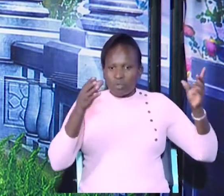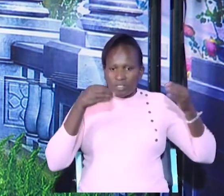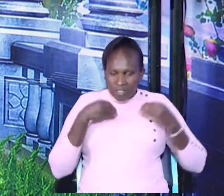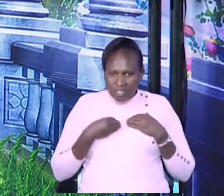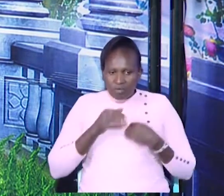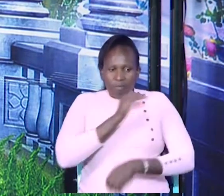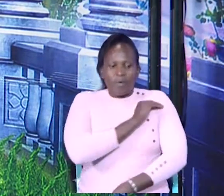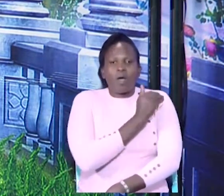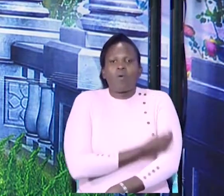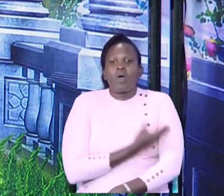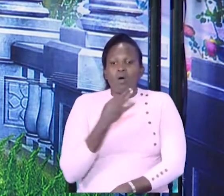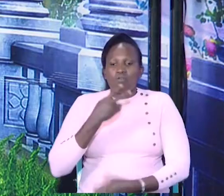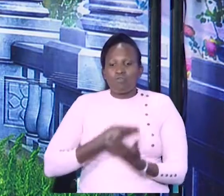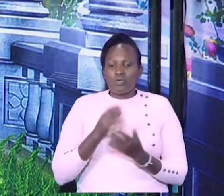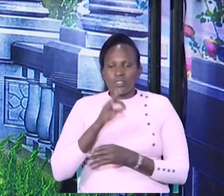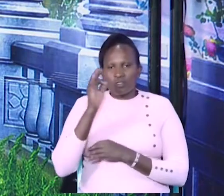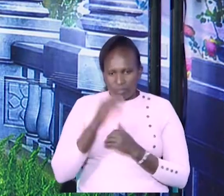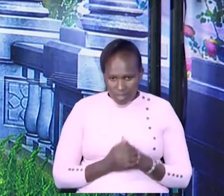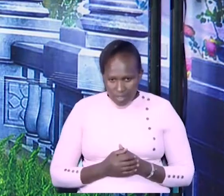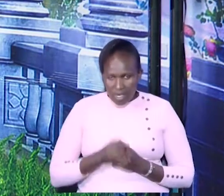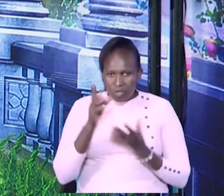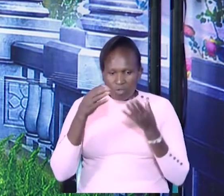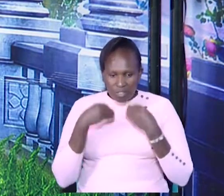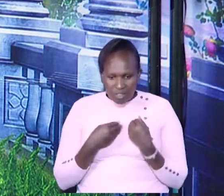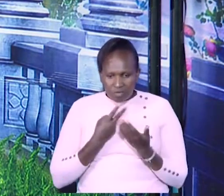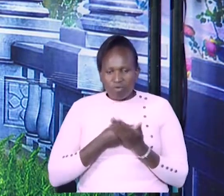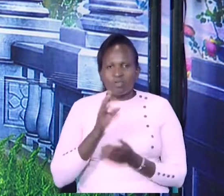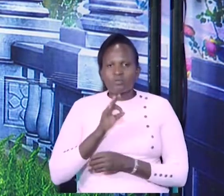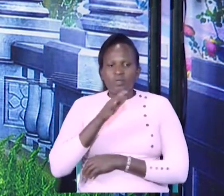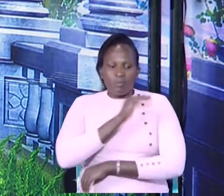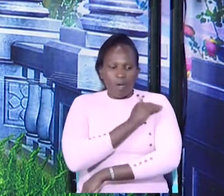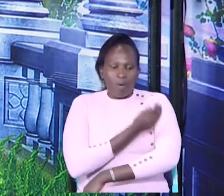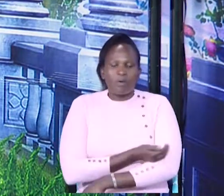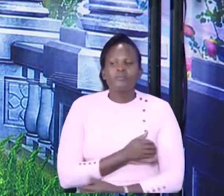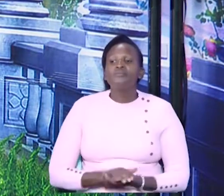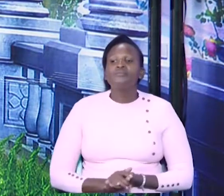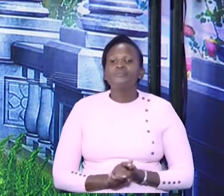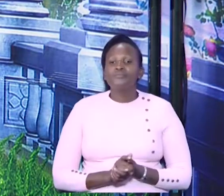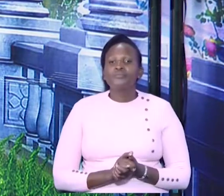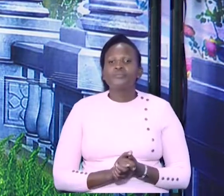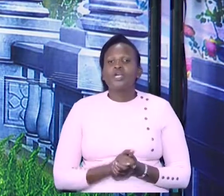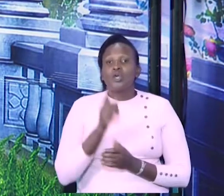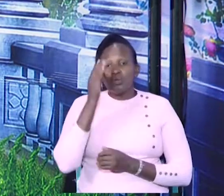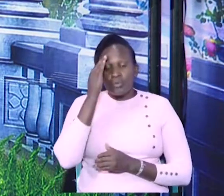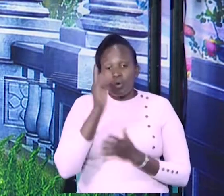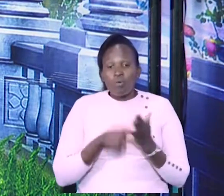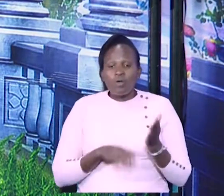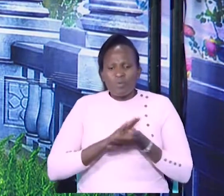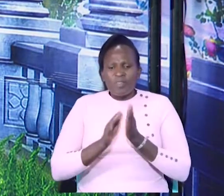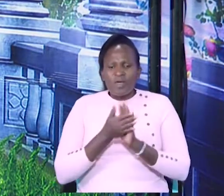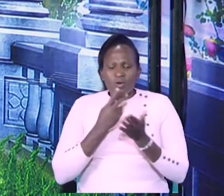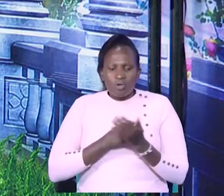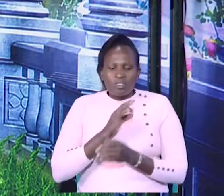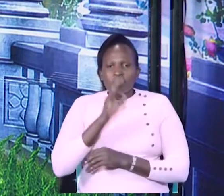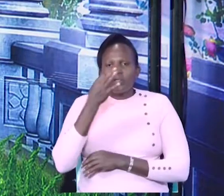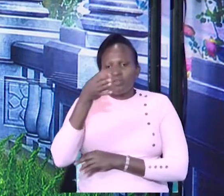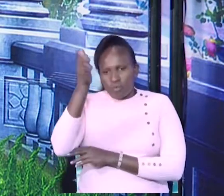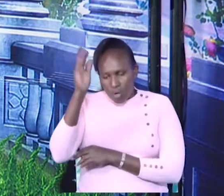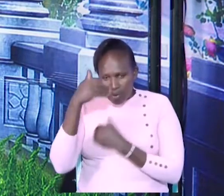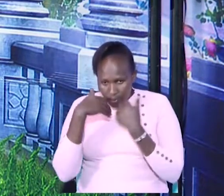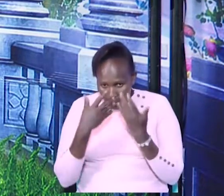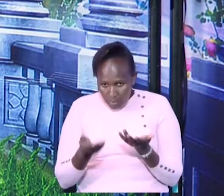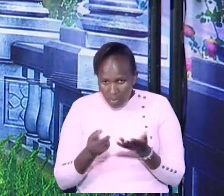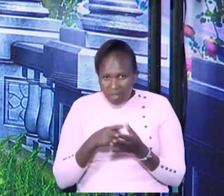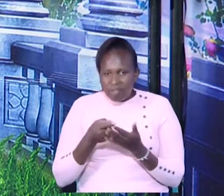receive the power of the Holy Spirit. Unapokea nguvu za Roho Mtakatifu. Unajua bila Roho Mtakatifu wa Bwana